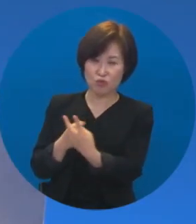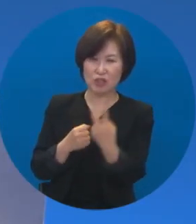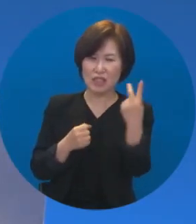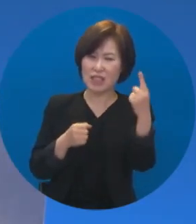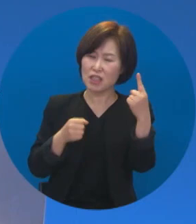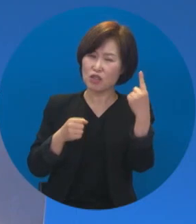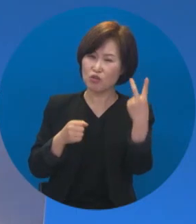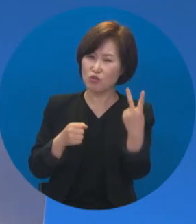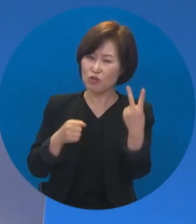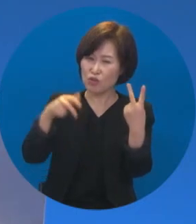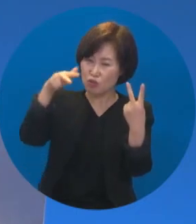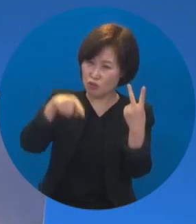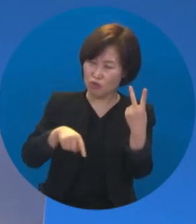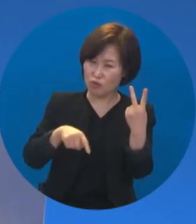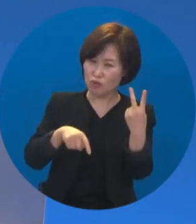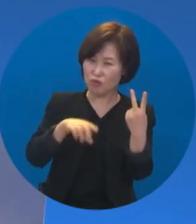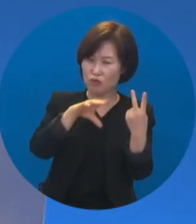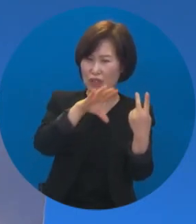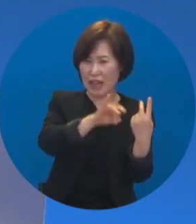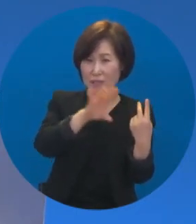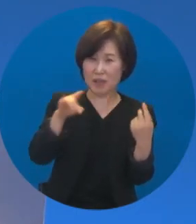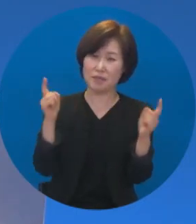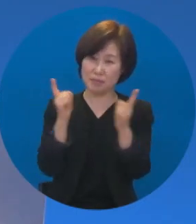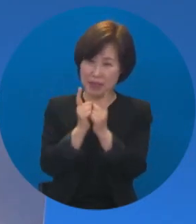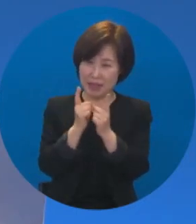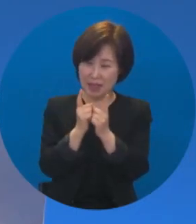이렇게 지냈는데요.